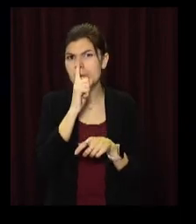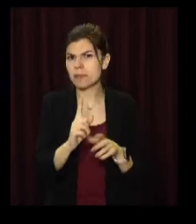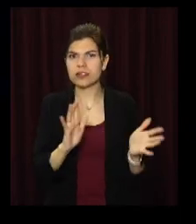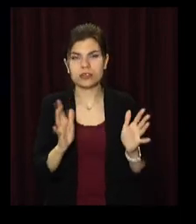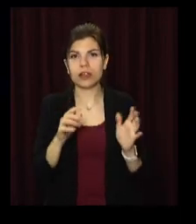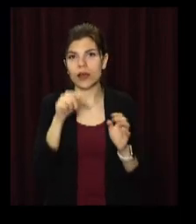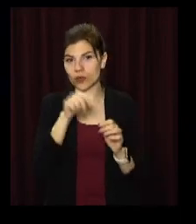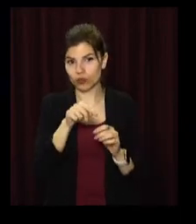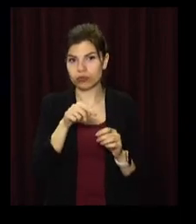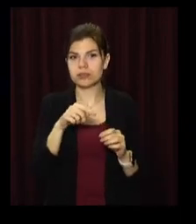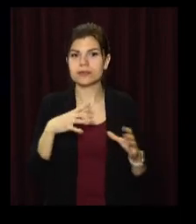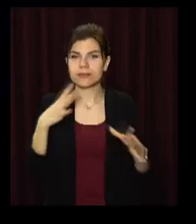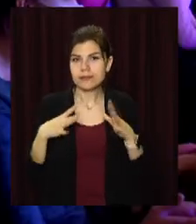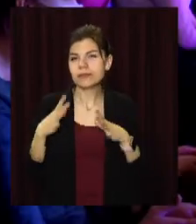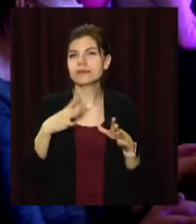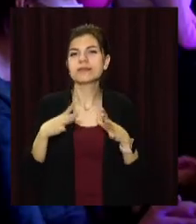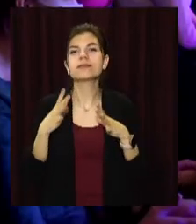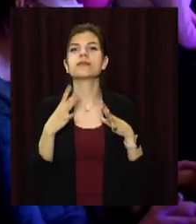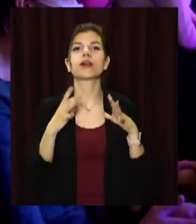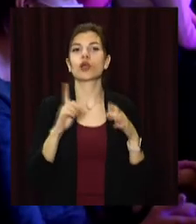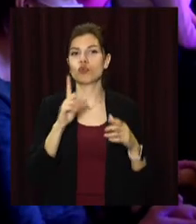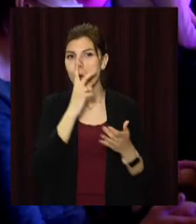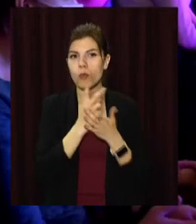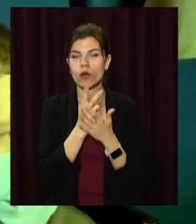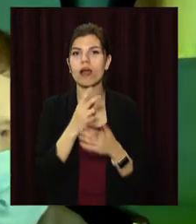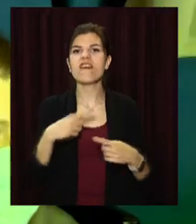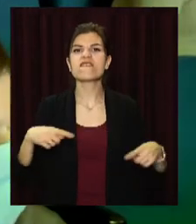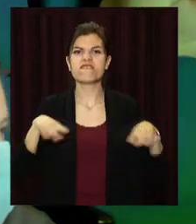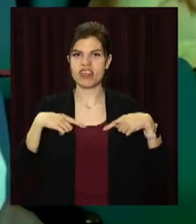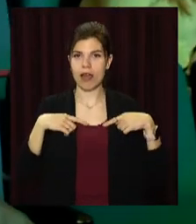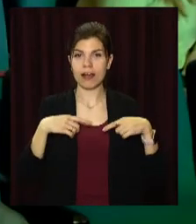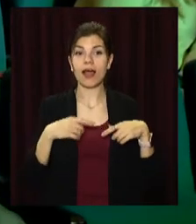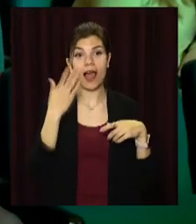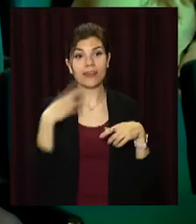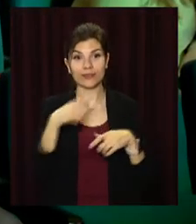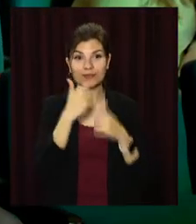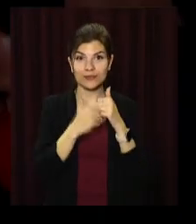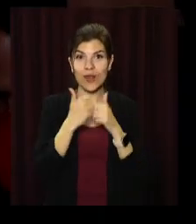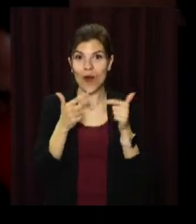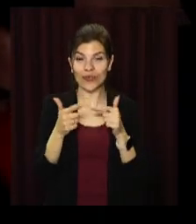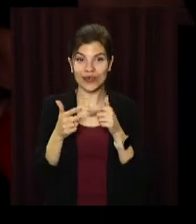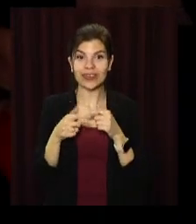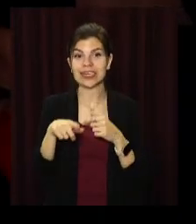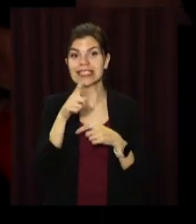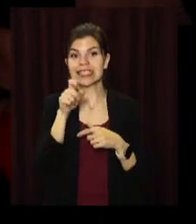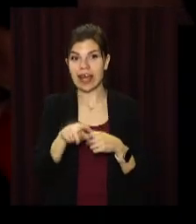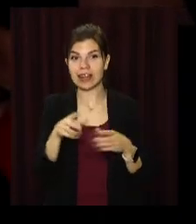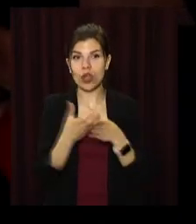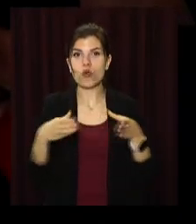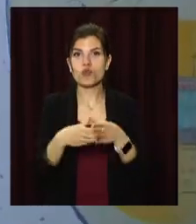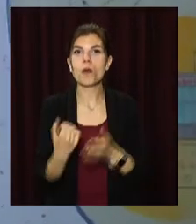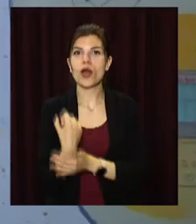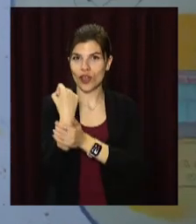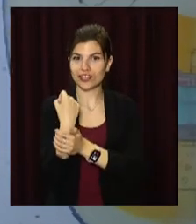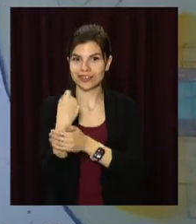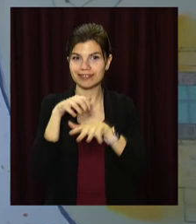учасники «Студвесни» відточували свою майстерність, аби продемонструвати її у фіналі. І поки конкурсанти готуються вийти на сцену, у залі збирається група підтримки.